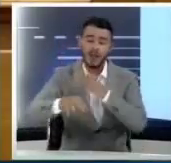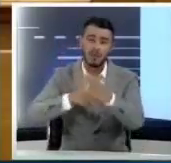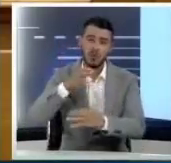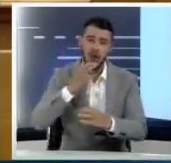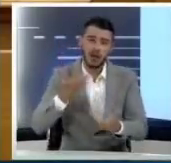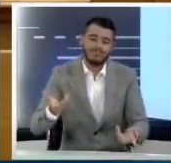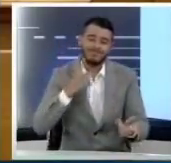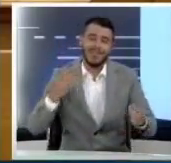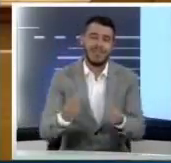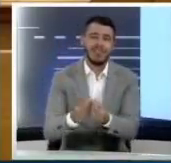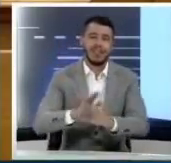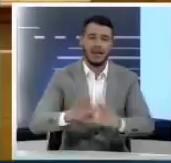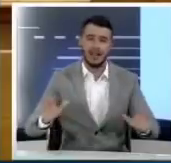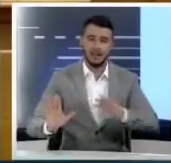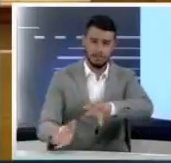Πάμε παρακάτω.